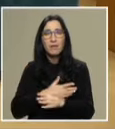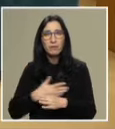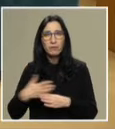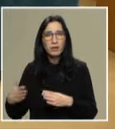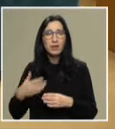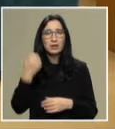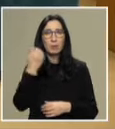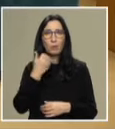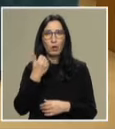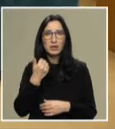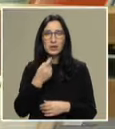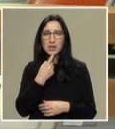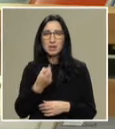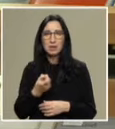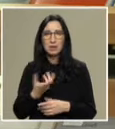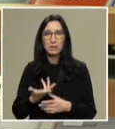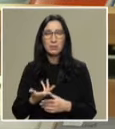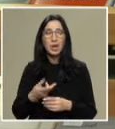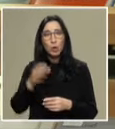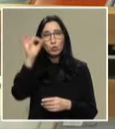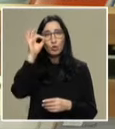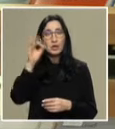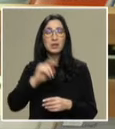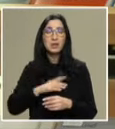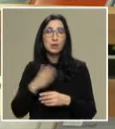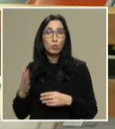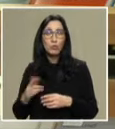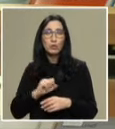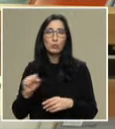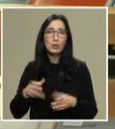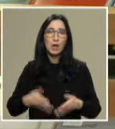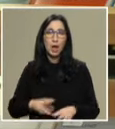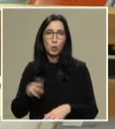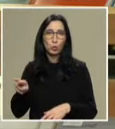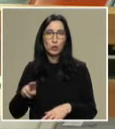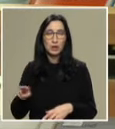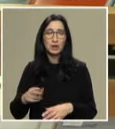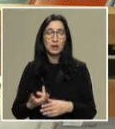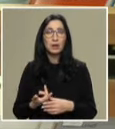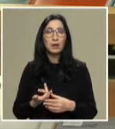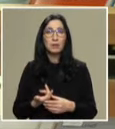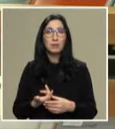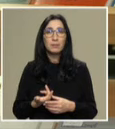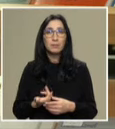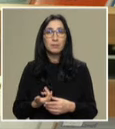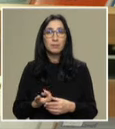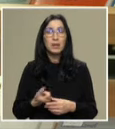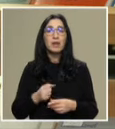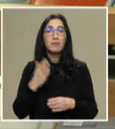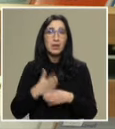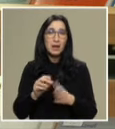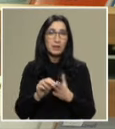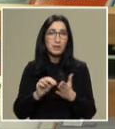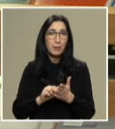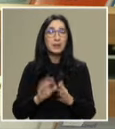полезни за учениците, съответно и за родителите, и в крайна